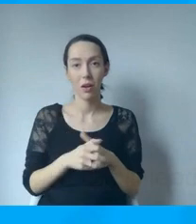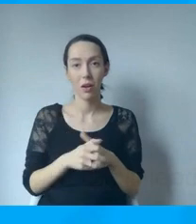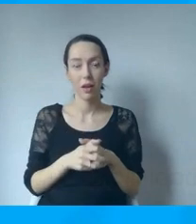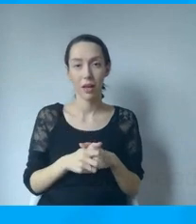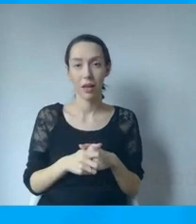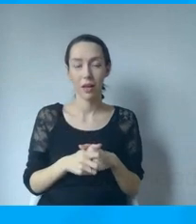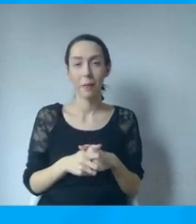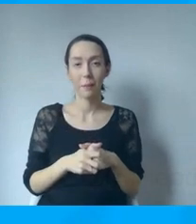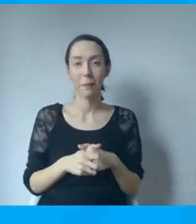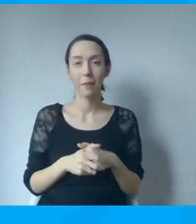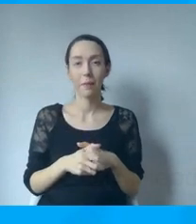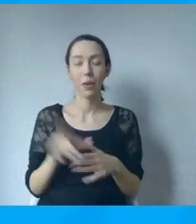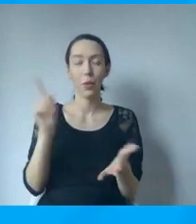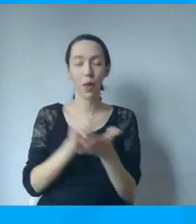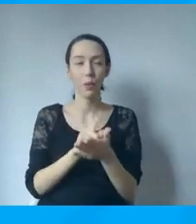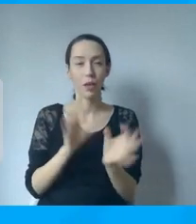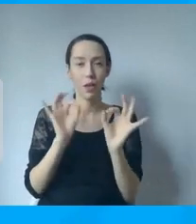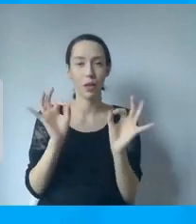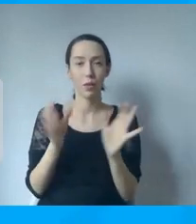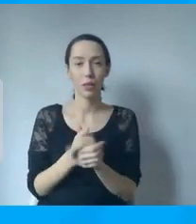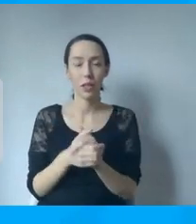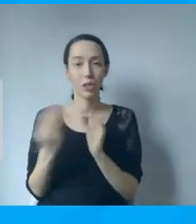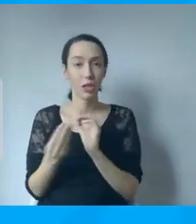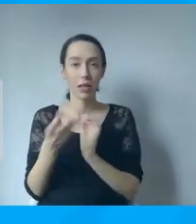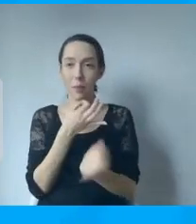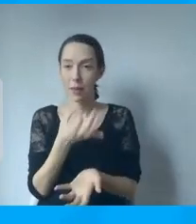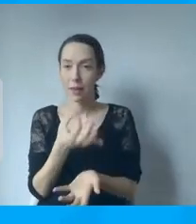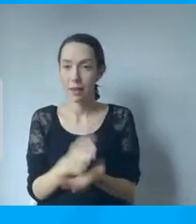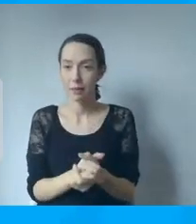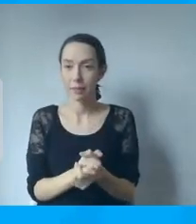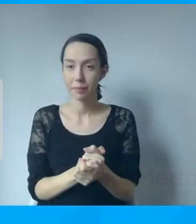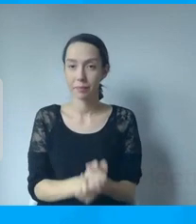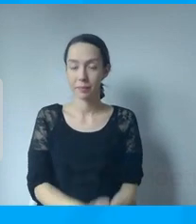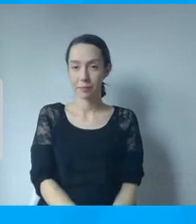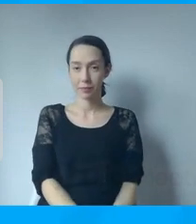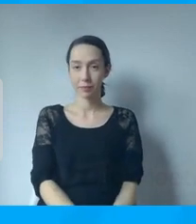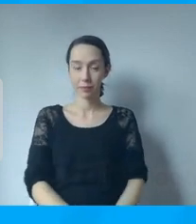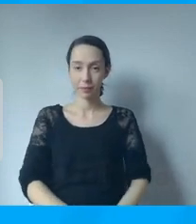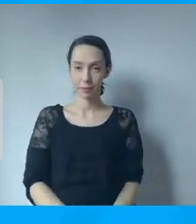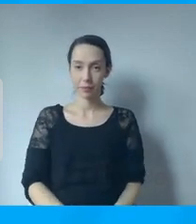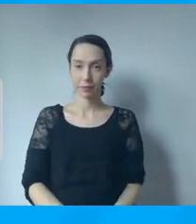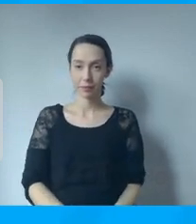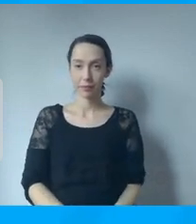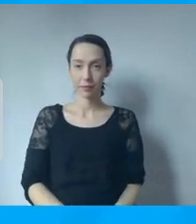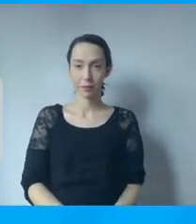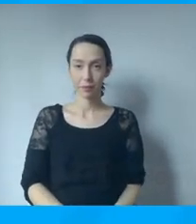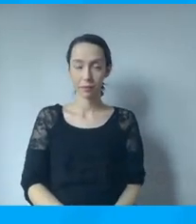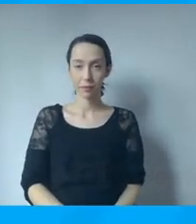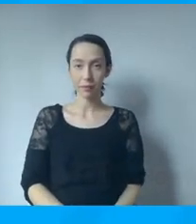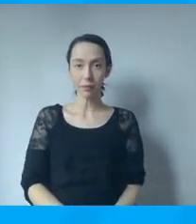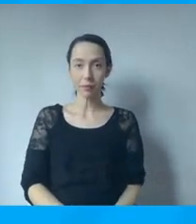rada tutaj zadziałała. Czy jeszcze jakieś pytania w związku ze szkoleniem się pojawiają?